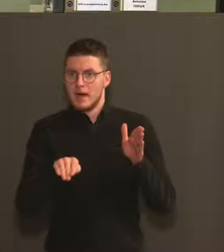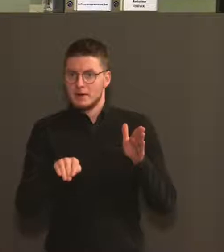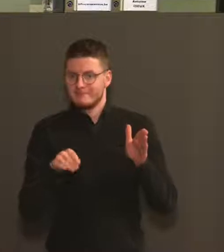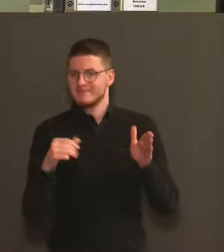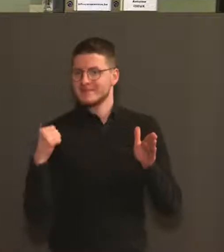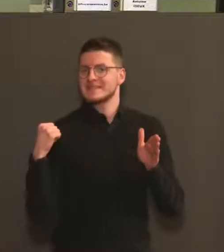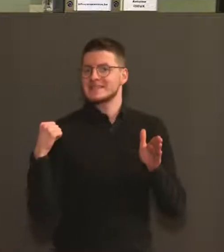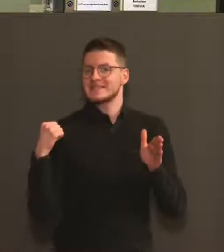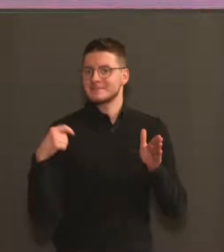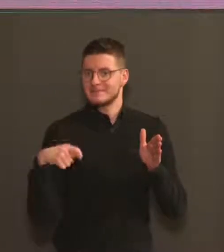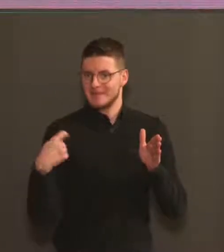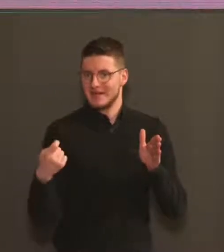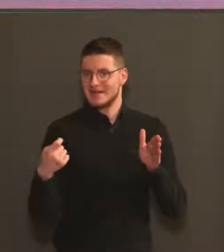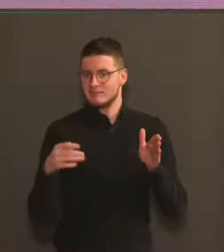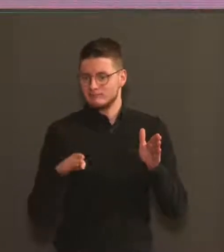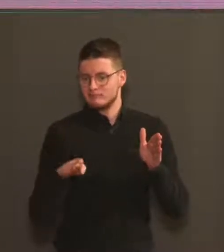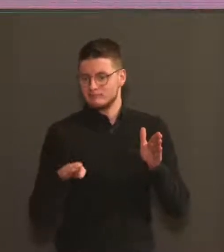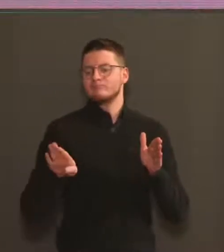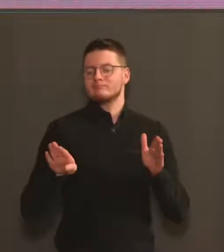het aantal besmettingen.